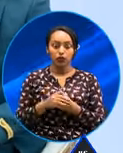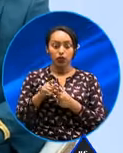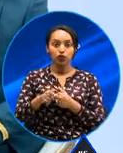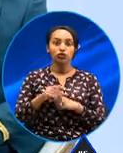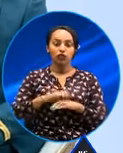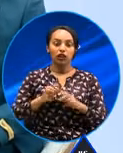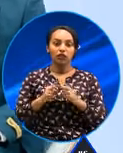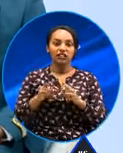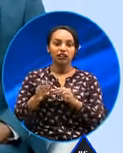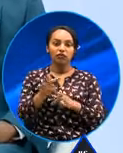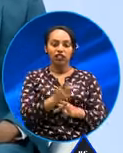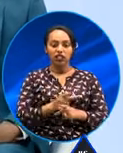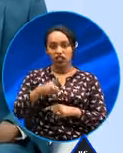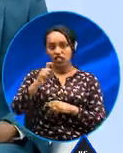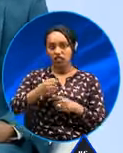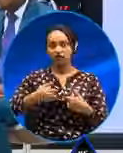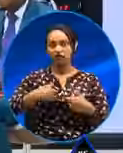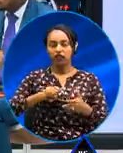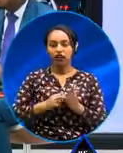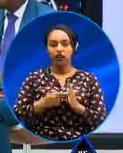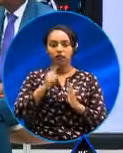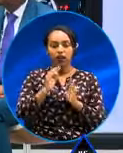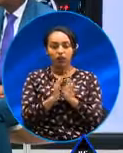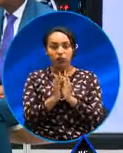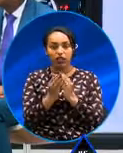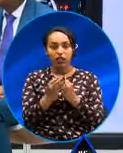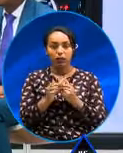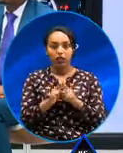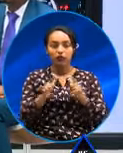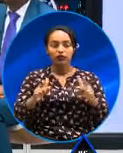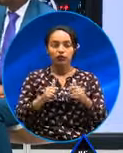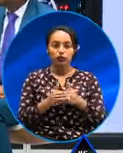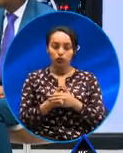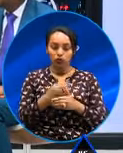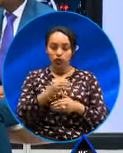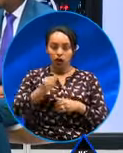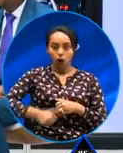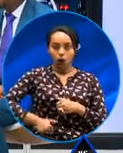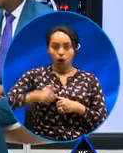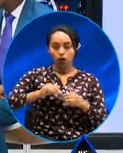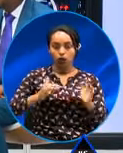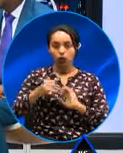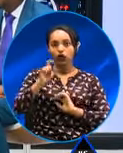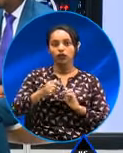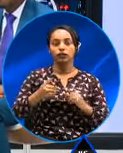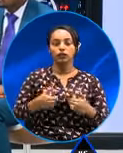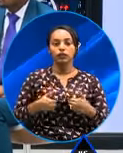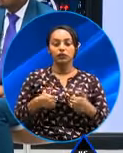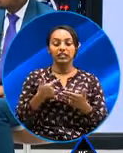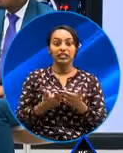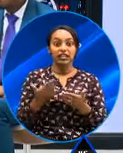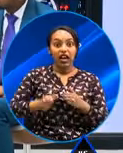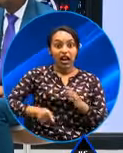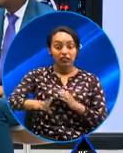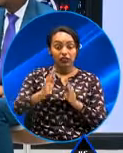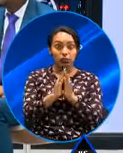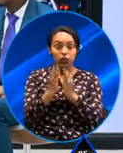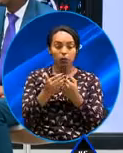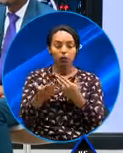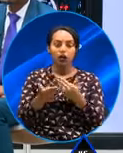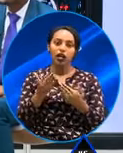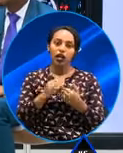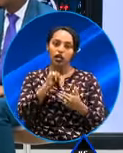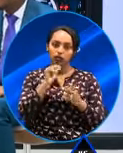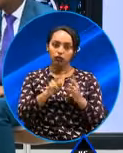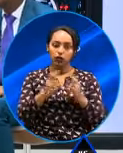እሱ ጋር በጣም ጥንቃቄ ያስፈልጋል ማለት ነው። መንከባከብ ትልቁ እና ዋናው መሆን አለበት። እጽዋትን መንከባከብ